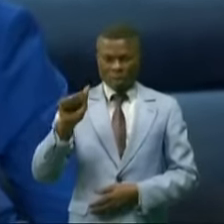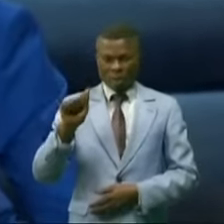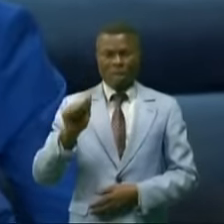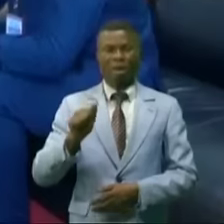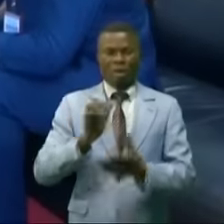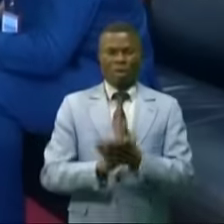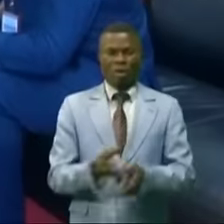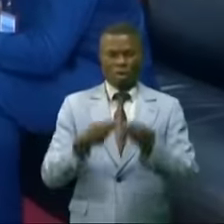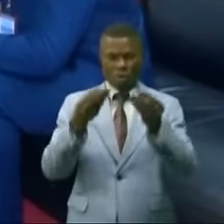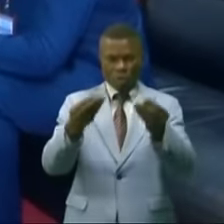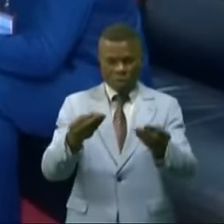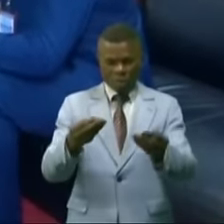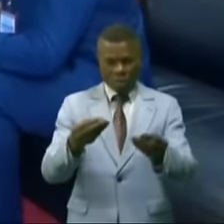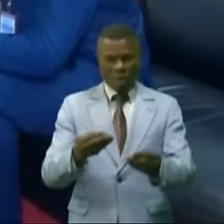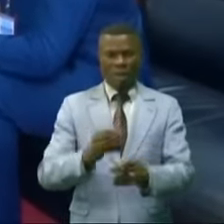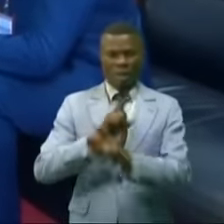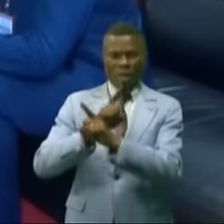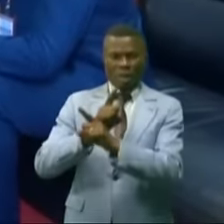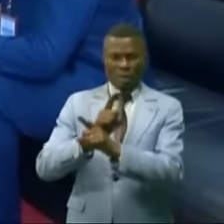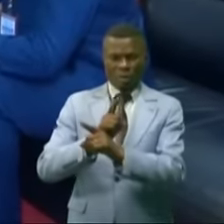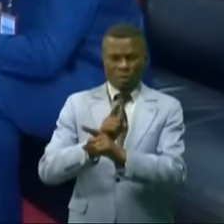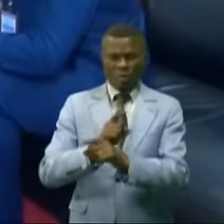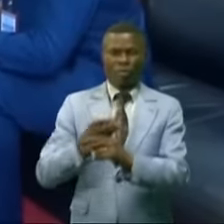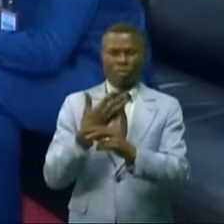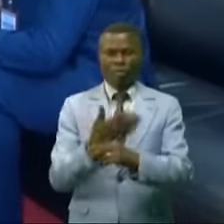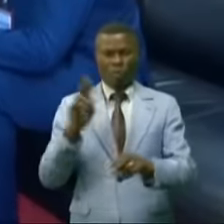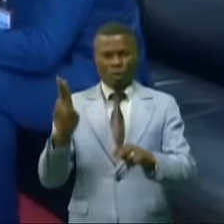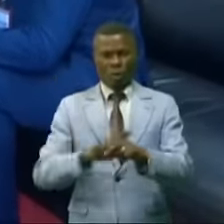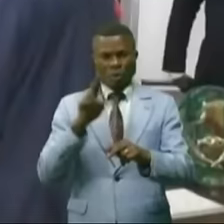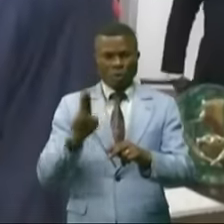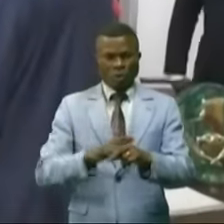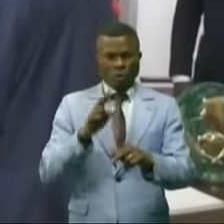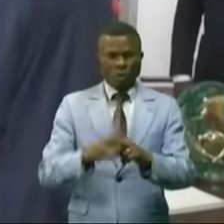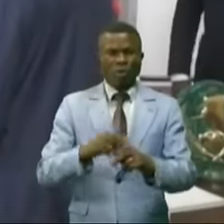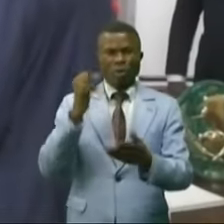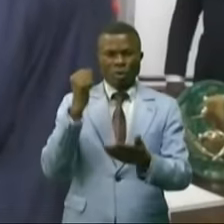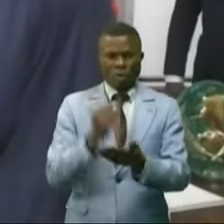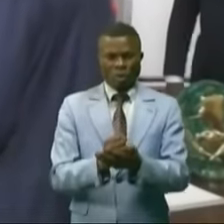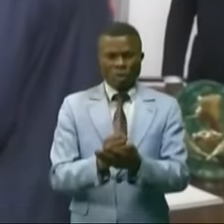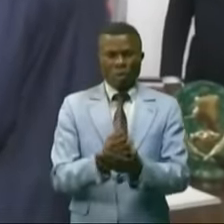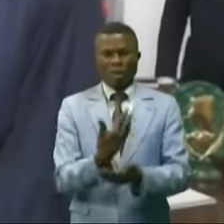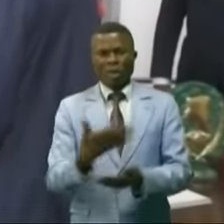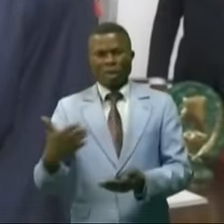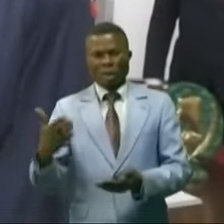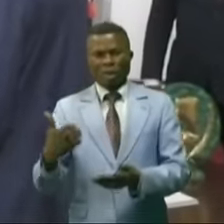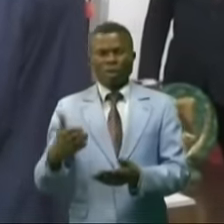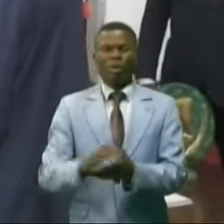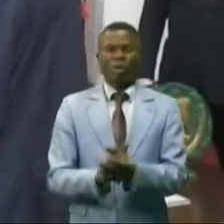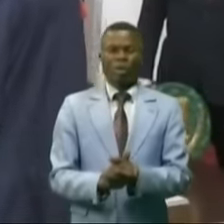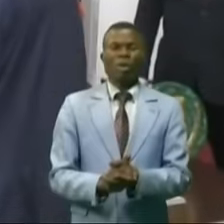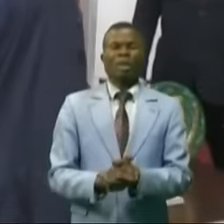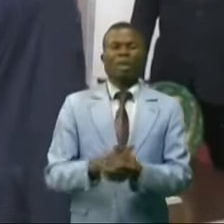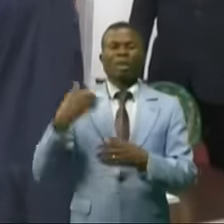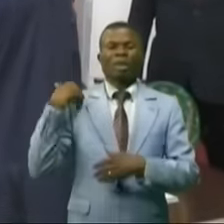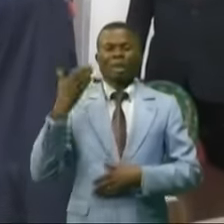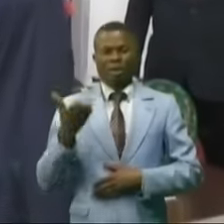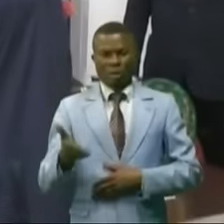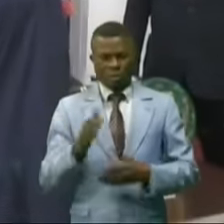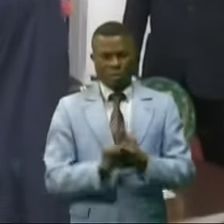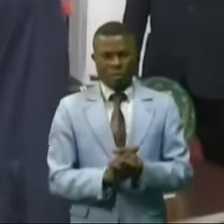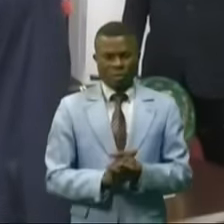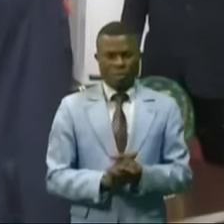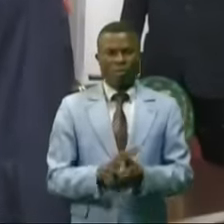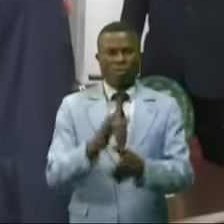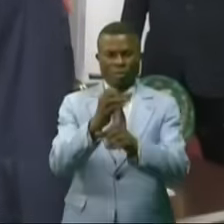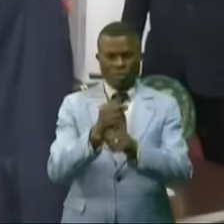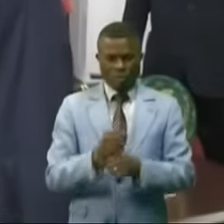la conception, la garde et le contrôle de l'utilisation des sceaux et des armoiries de l'État. Et nous vous remercions pour avoir été la